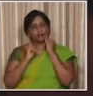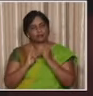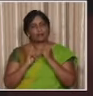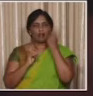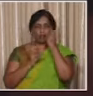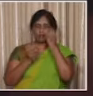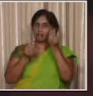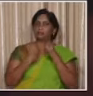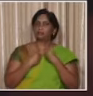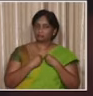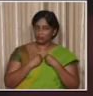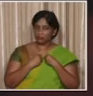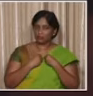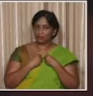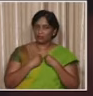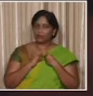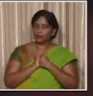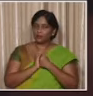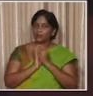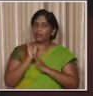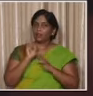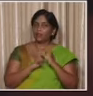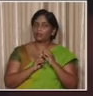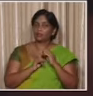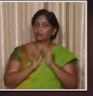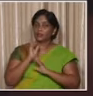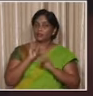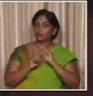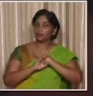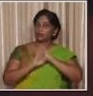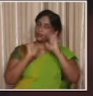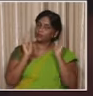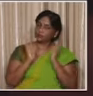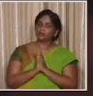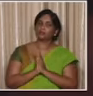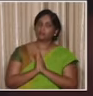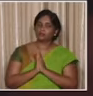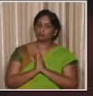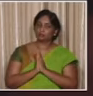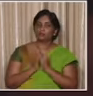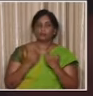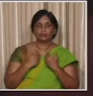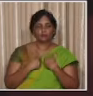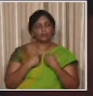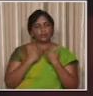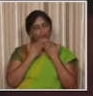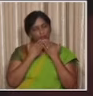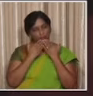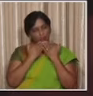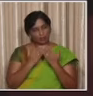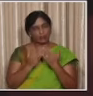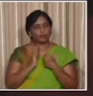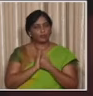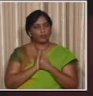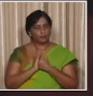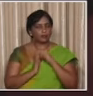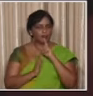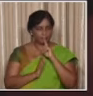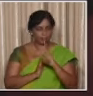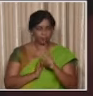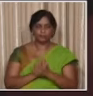අදහස් ඉදිරිපත් කරපු ගරු මන්ත්‍රීතුමල්ලා, ගරු අමාත්‍යතුමල්ලා, ඒ සියලු දෙනාටම අපගේ ස්තුතිය, ප්‍රණාමය සහ ගෞරවය පුද